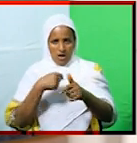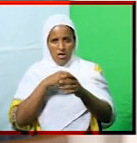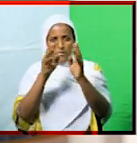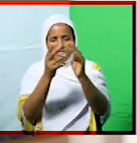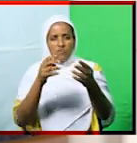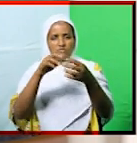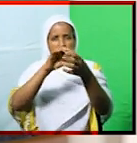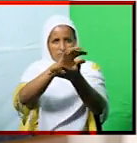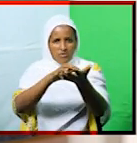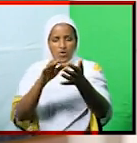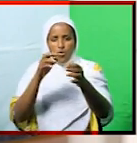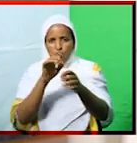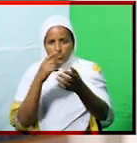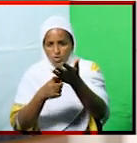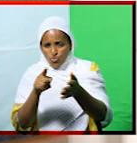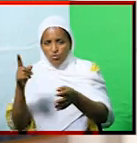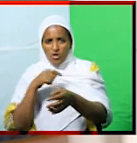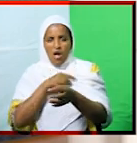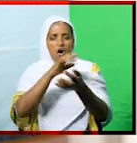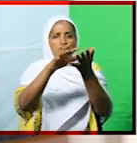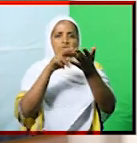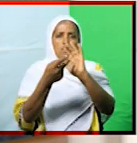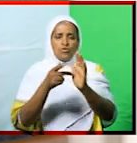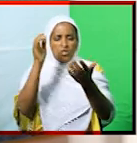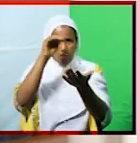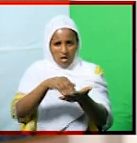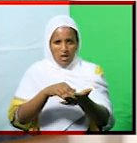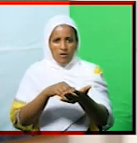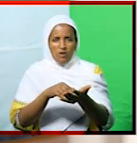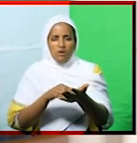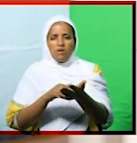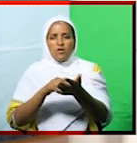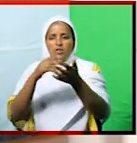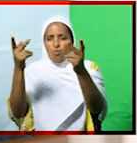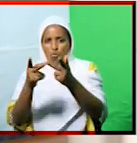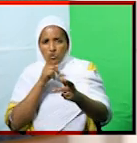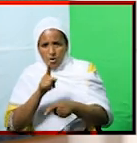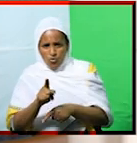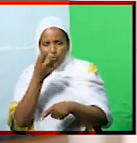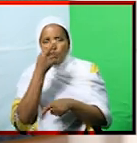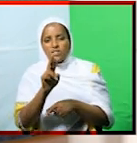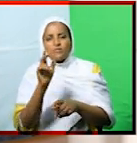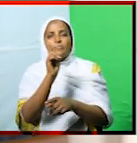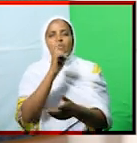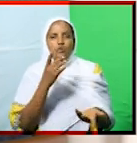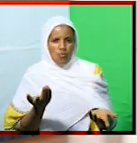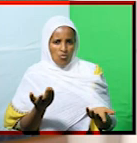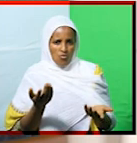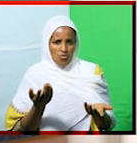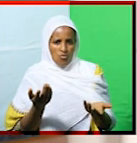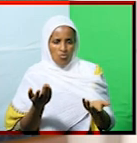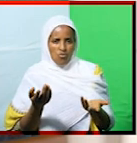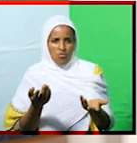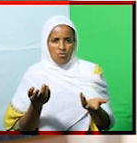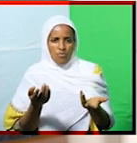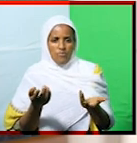ሊሆን ይችላል? የአማላጅነት መካከለኛ ነው ወይስ እንዴት ነው? እንዲህ እንዳይባል አነ ውእቱ ትንሣኤ ወሕይወት እኔ ትንሣኤ ሕይወት